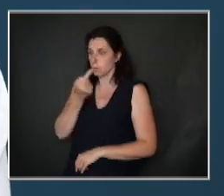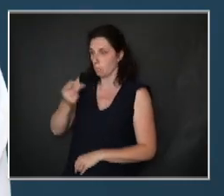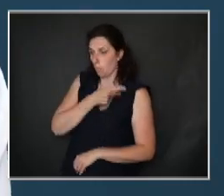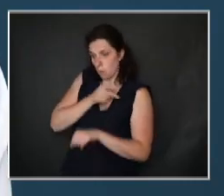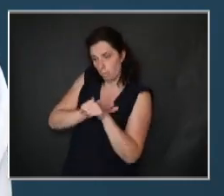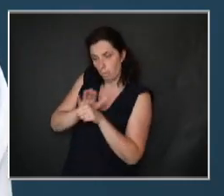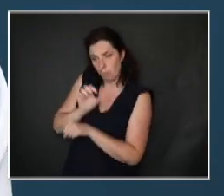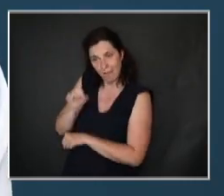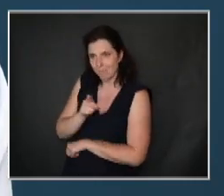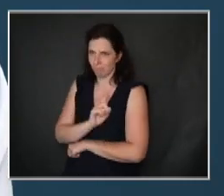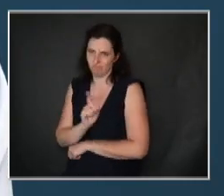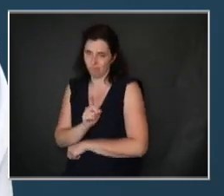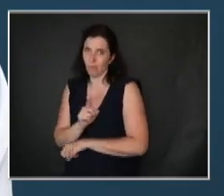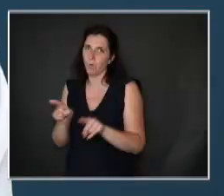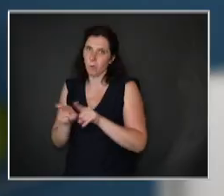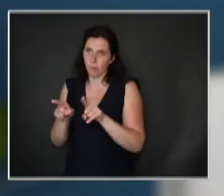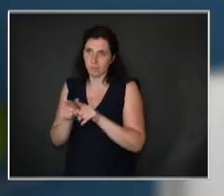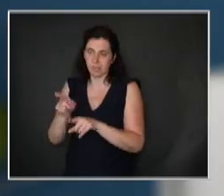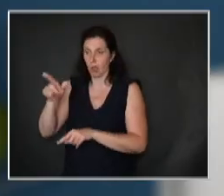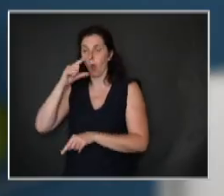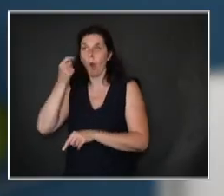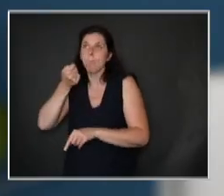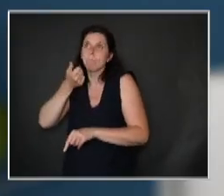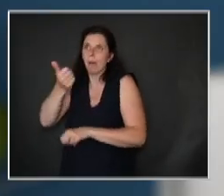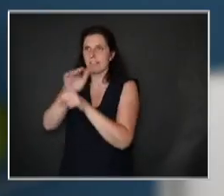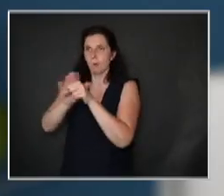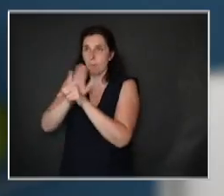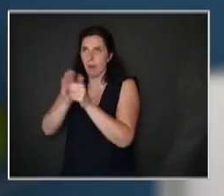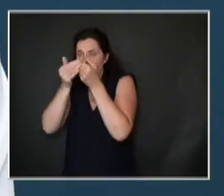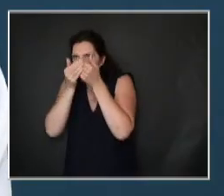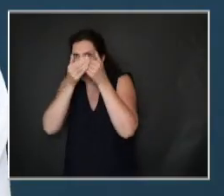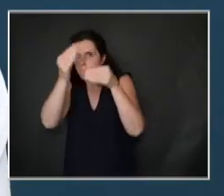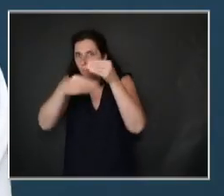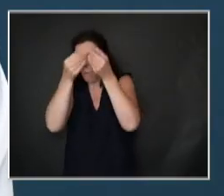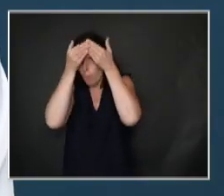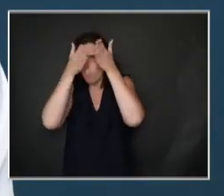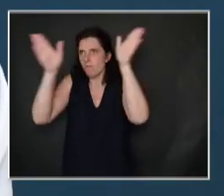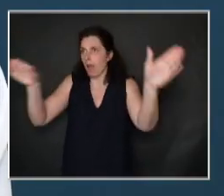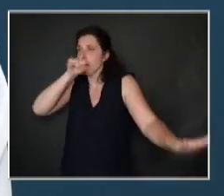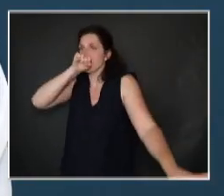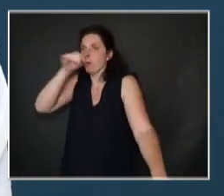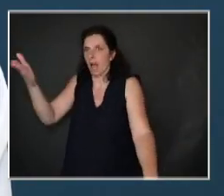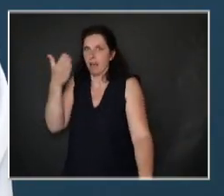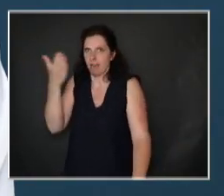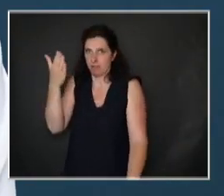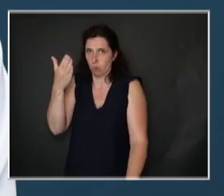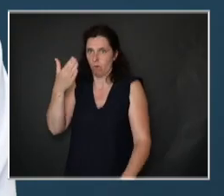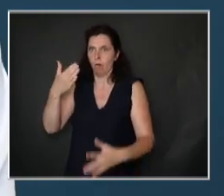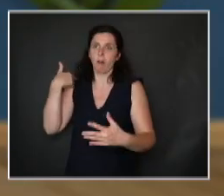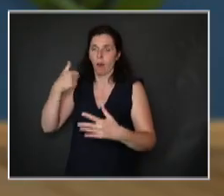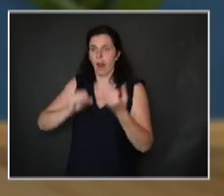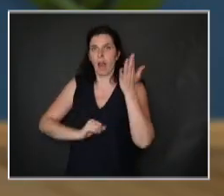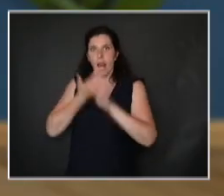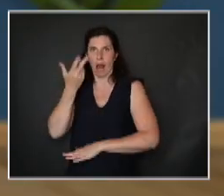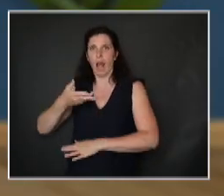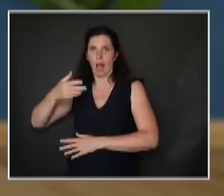complet, mais j'ose dire un homme presque complet ouvert au monde. Il a une passion, le Japon et les arts martiaux,